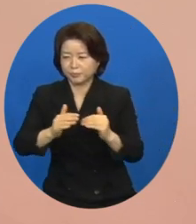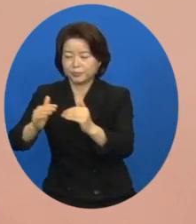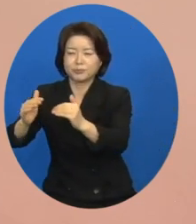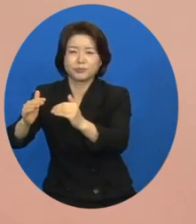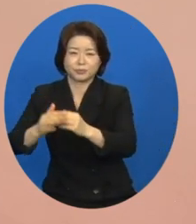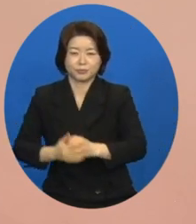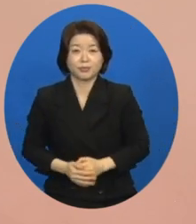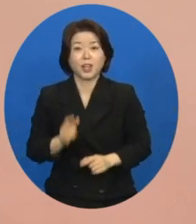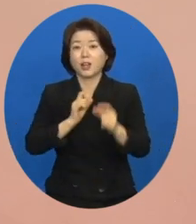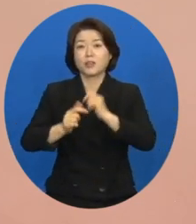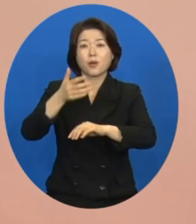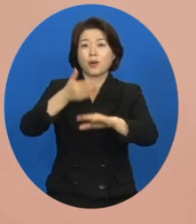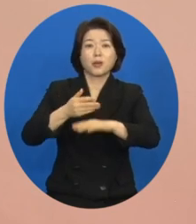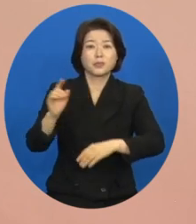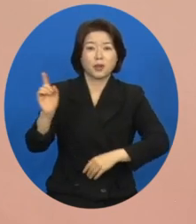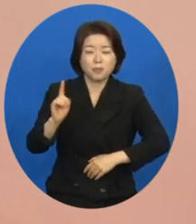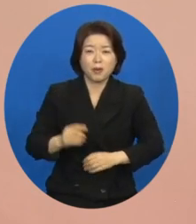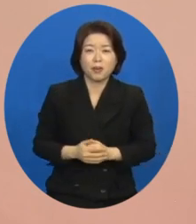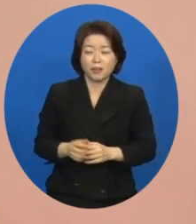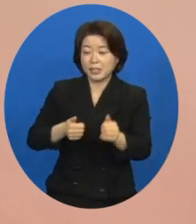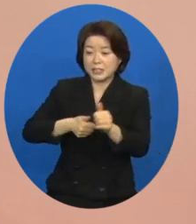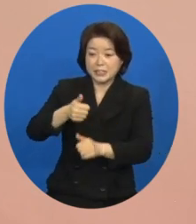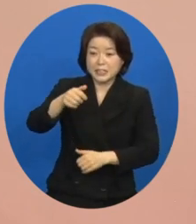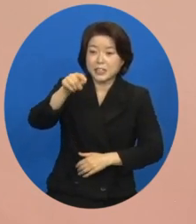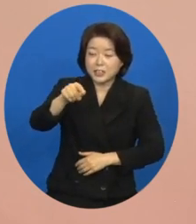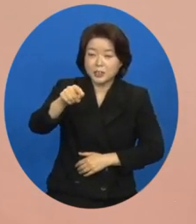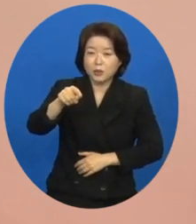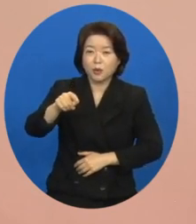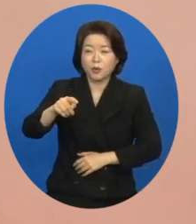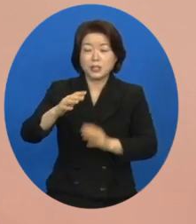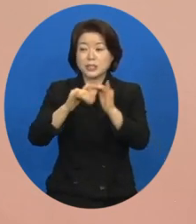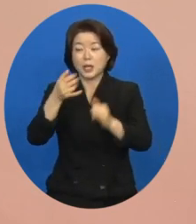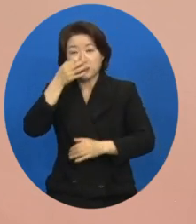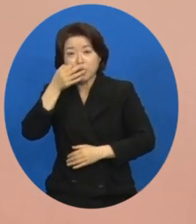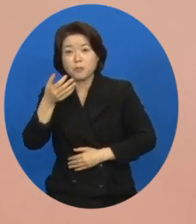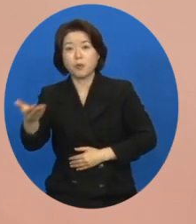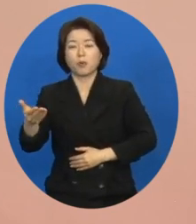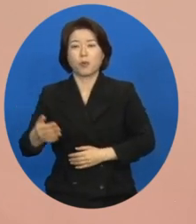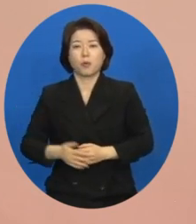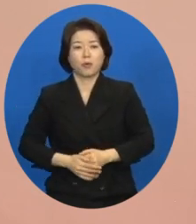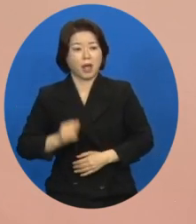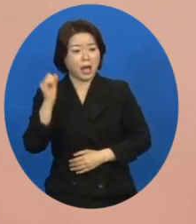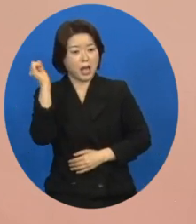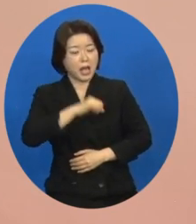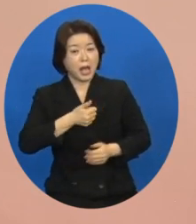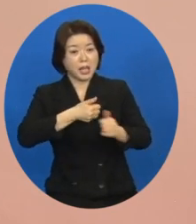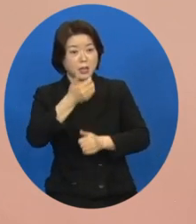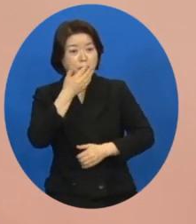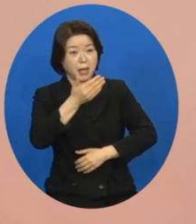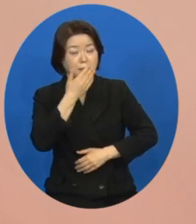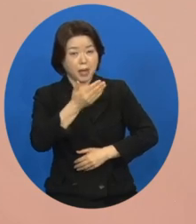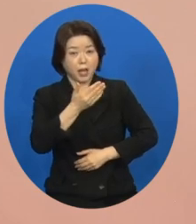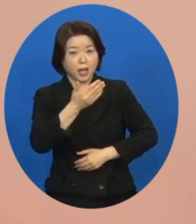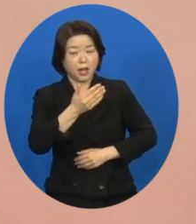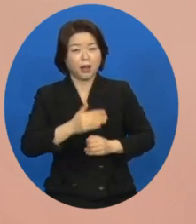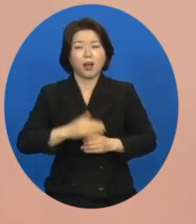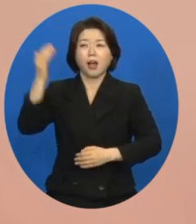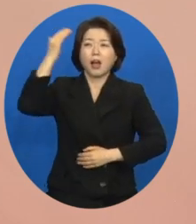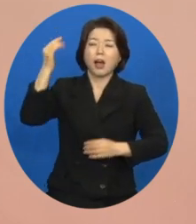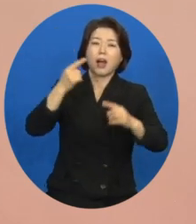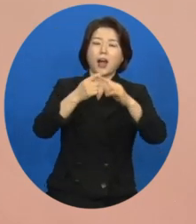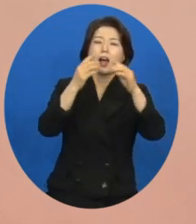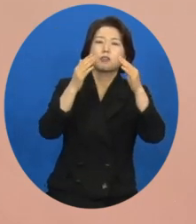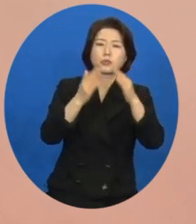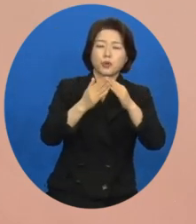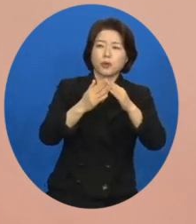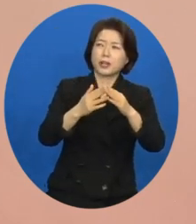게 이기는 것을 사람들에게 보여주면서 아 이길 수 있구나. 지금 한국교회가